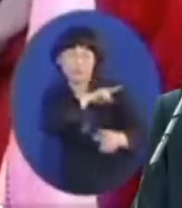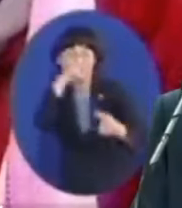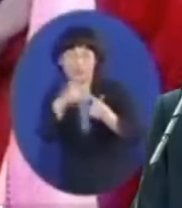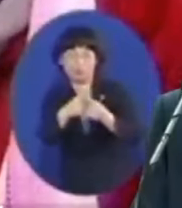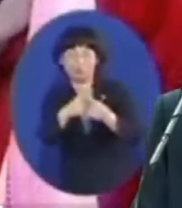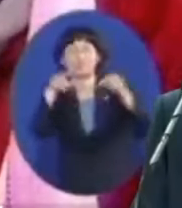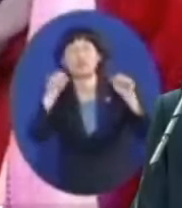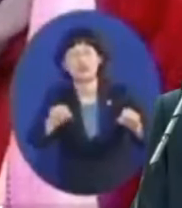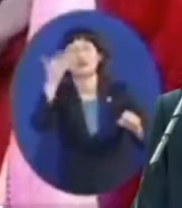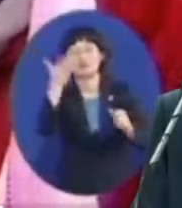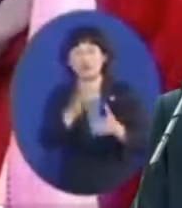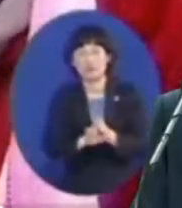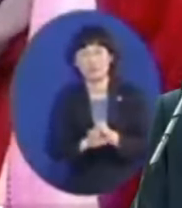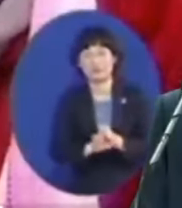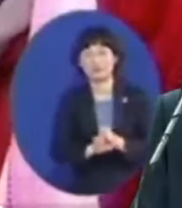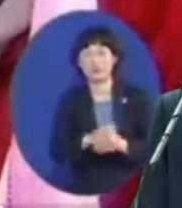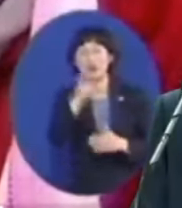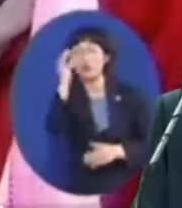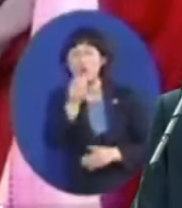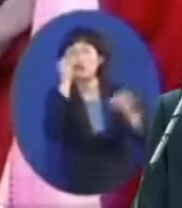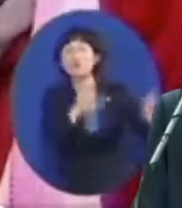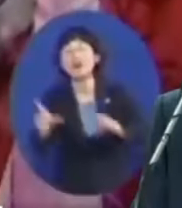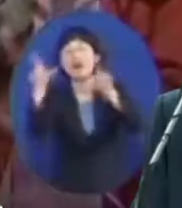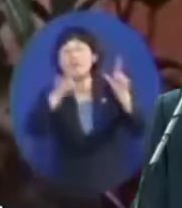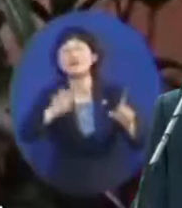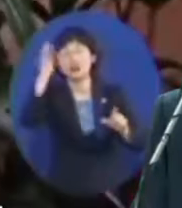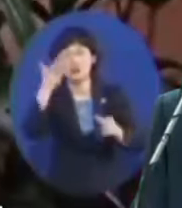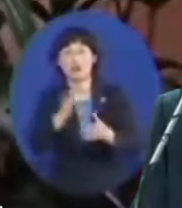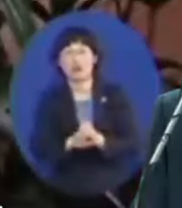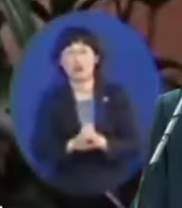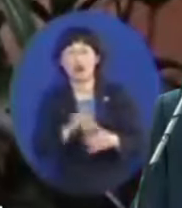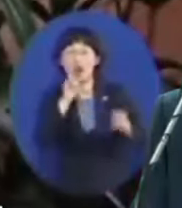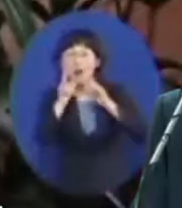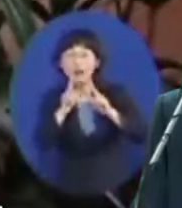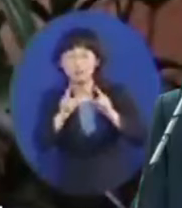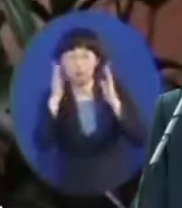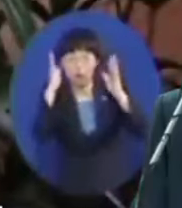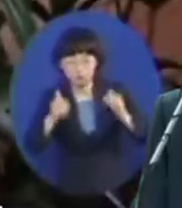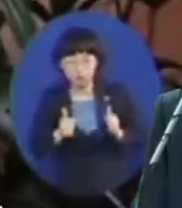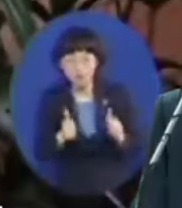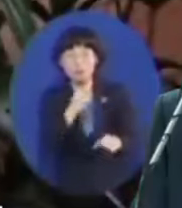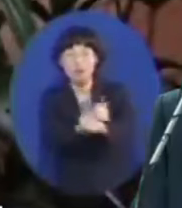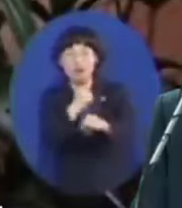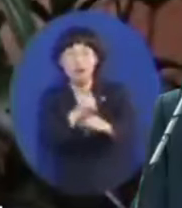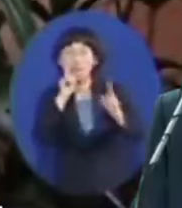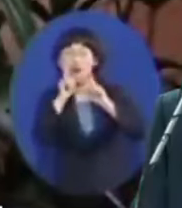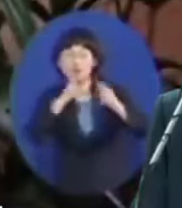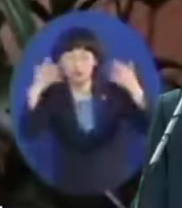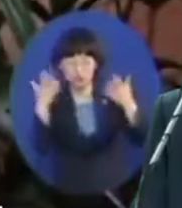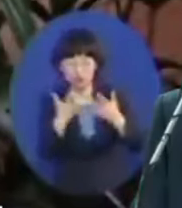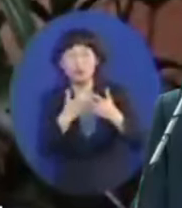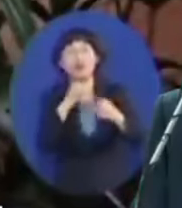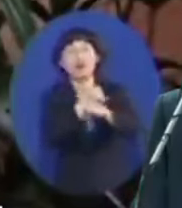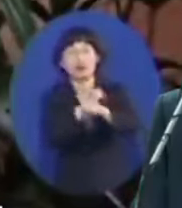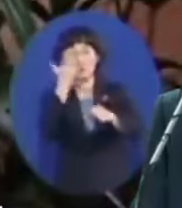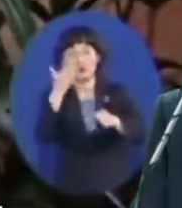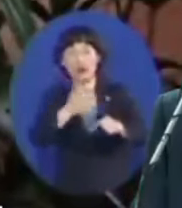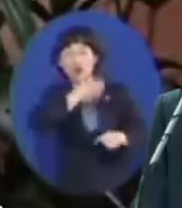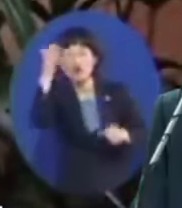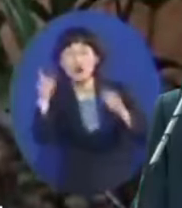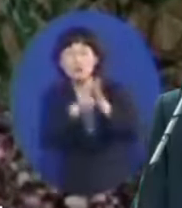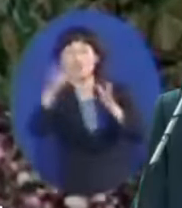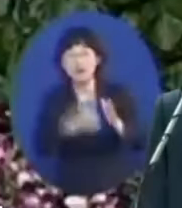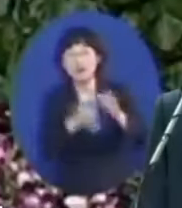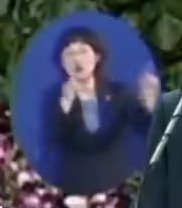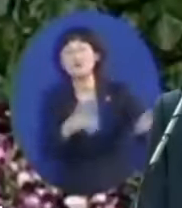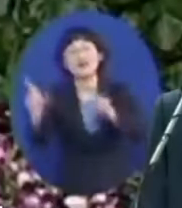살아야 되고, 거룩한 삶을 살아야 되고, 말씀 공부를 열심히 해서 말씀을 충만해야 되고, 꿈과 믿음을 가지고